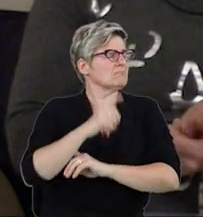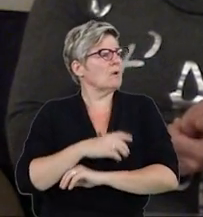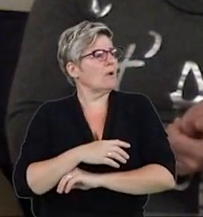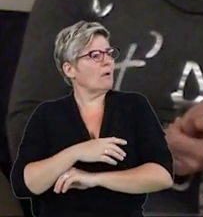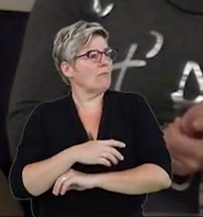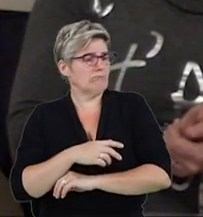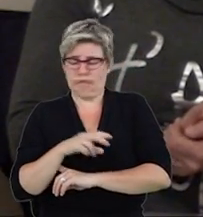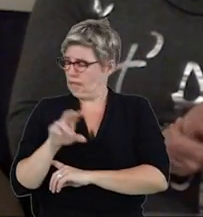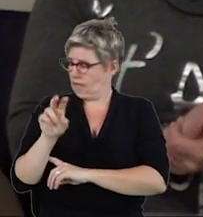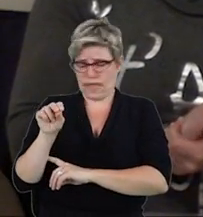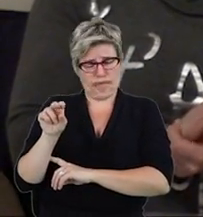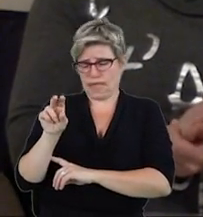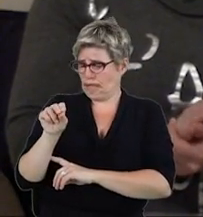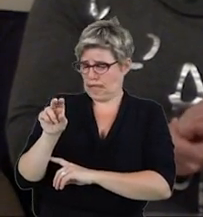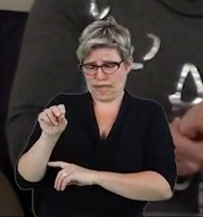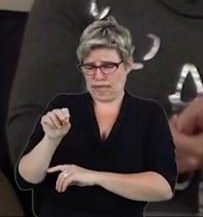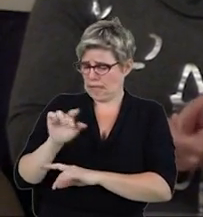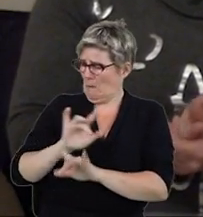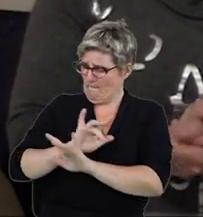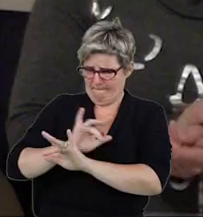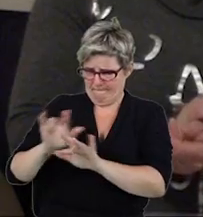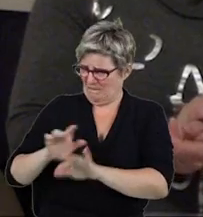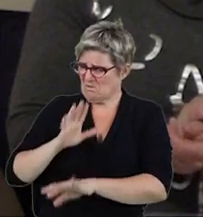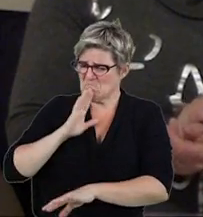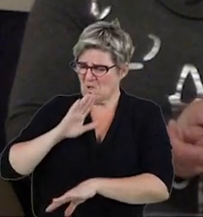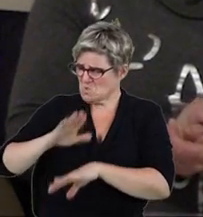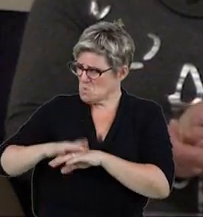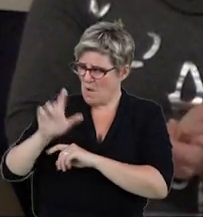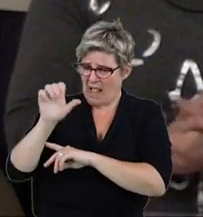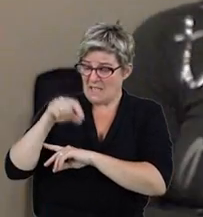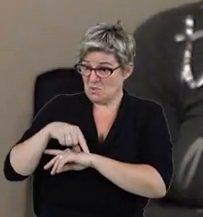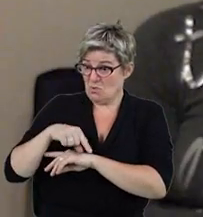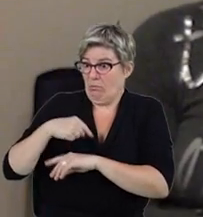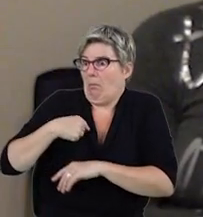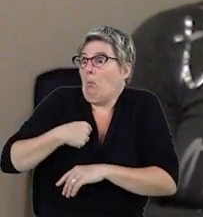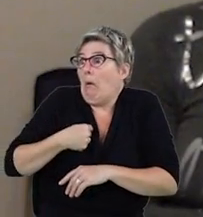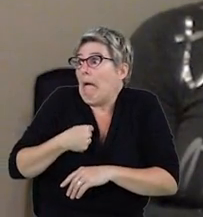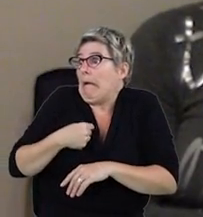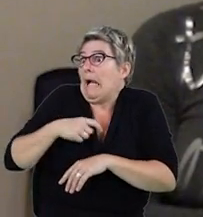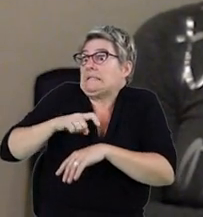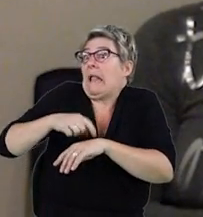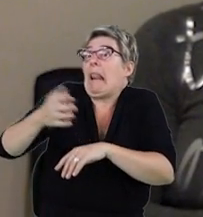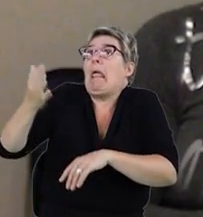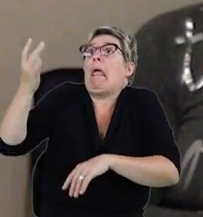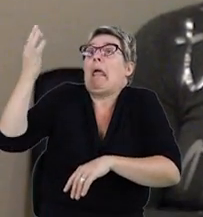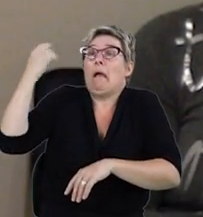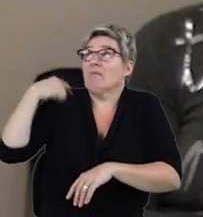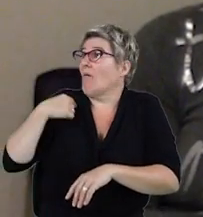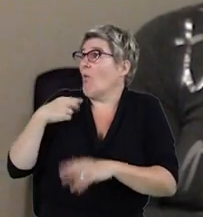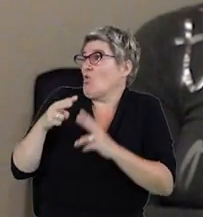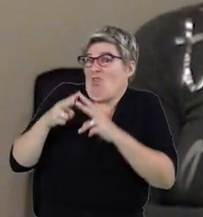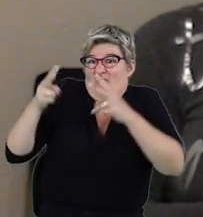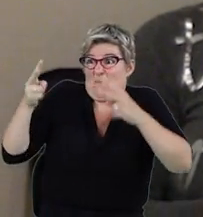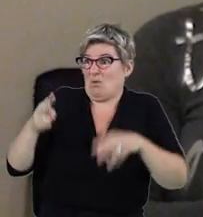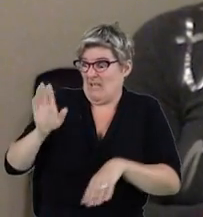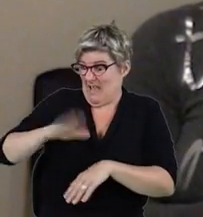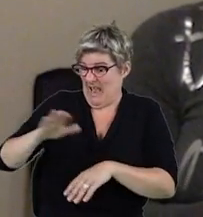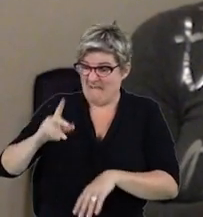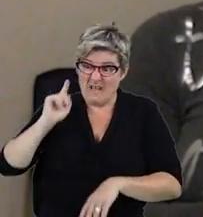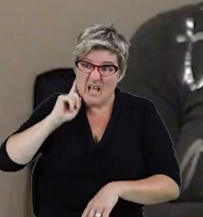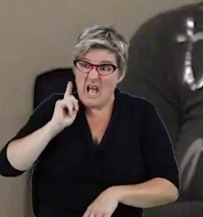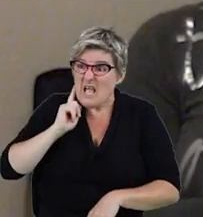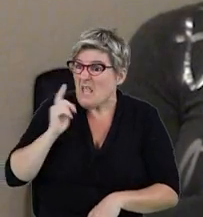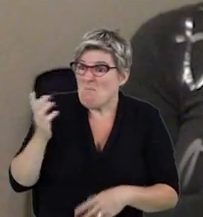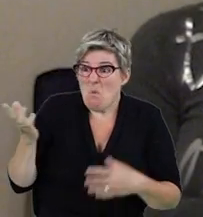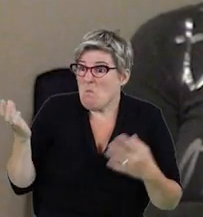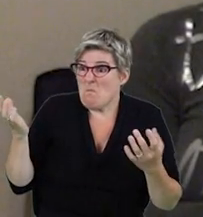Non, personne m'a jamais parlé de la LSQ. Puis moi, dans ce temps-là, on connaissait pas ça,